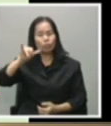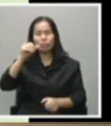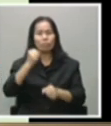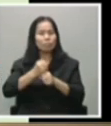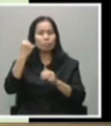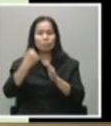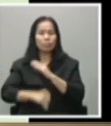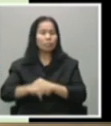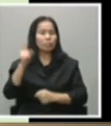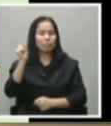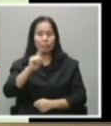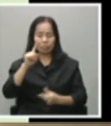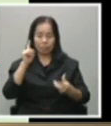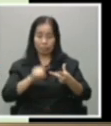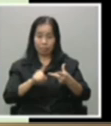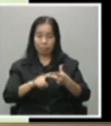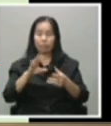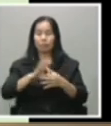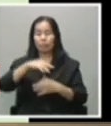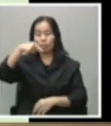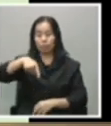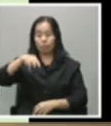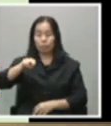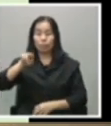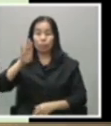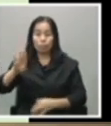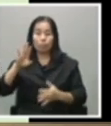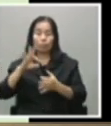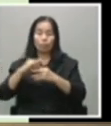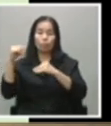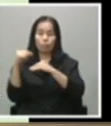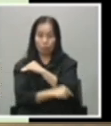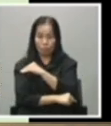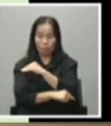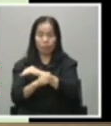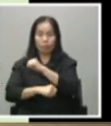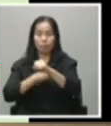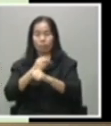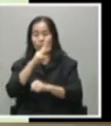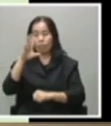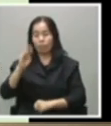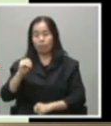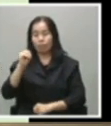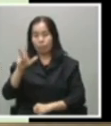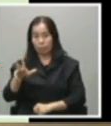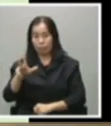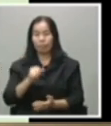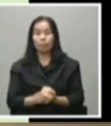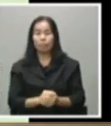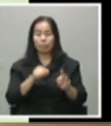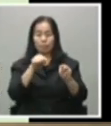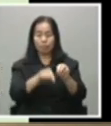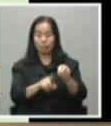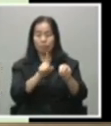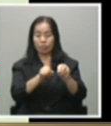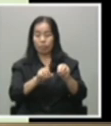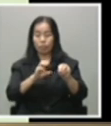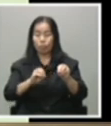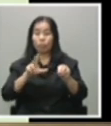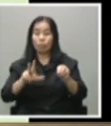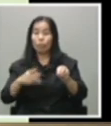ว่าด้วยการป้องกันและปราบปรามการทุจริตพุทธศักราช2543มาตรา103บัญญัติ